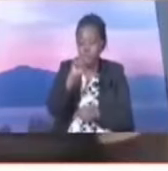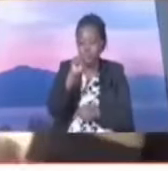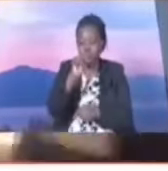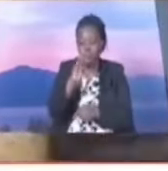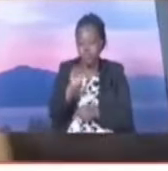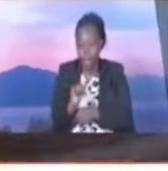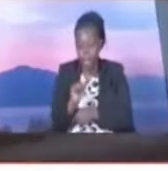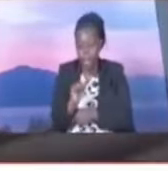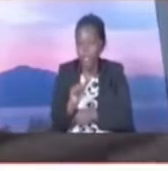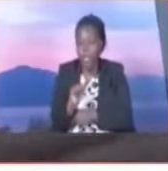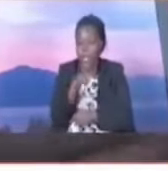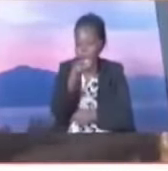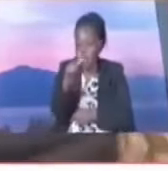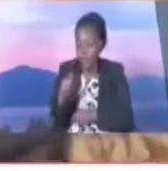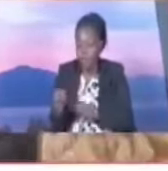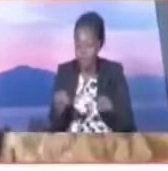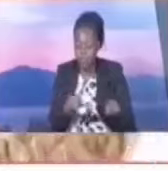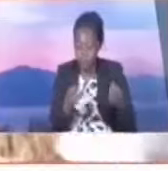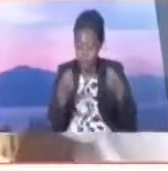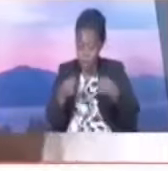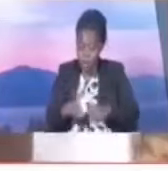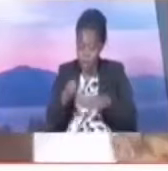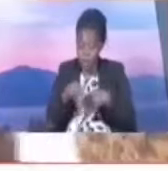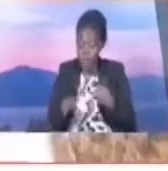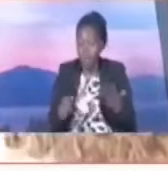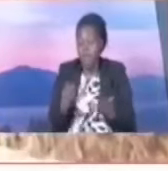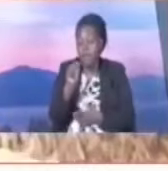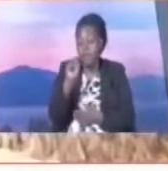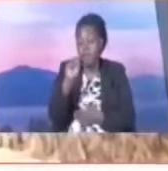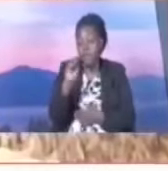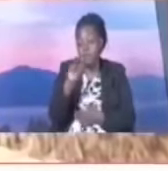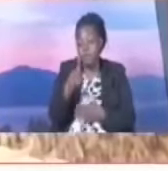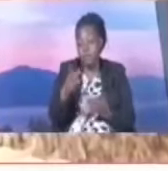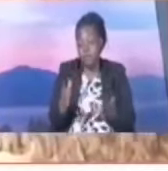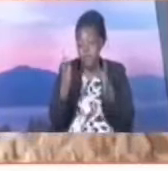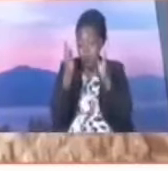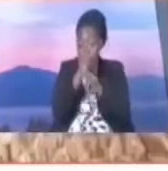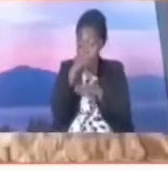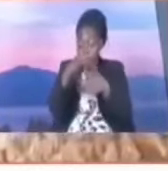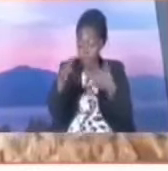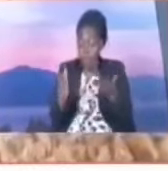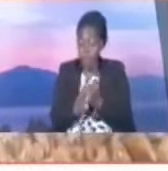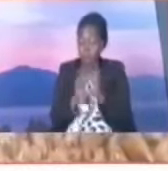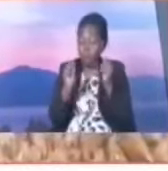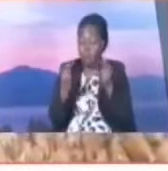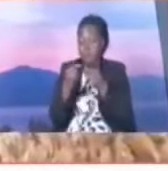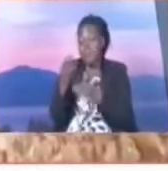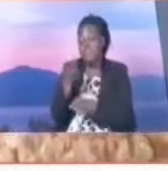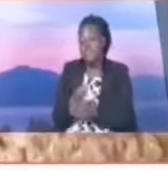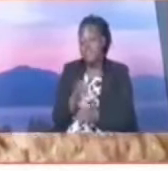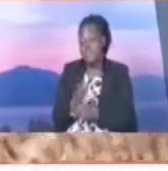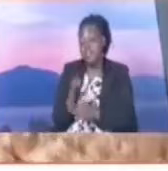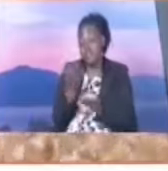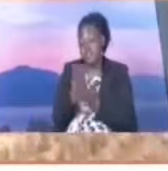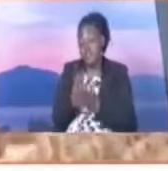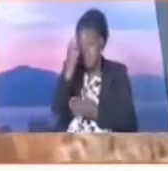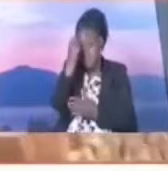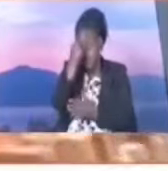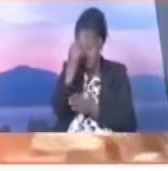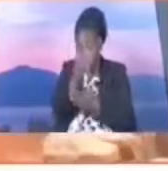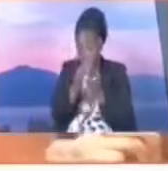Ligaweesa n'abalala bafumidde ekikola kya Lujja Tabula okwerimbika mu busawo nga temufere ne basaba gavumenti